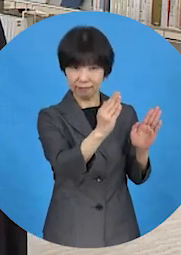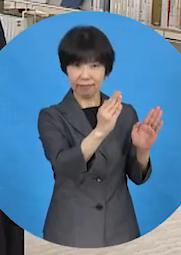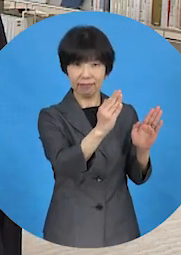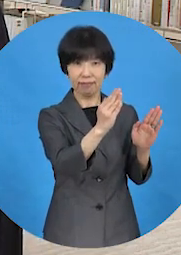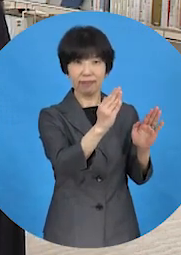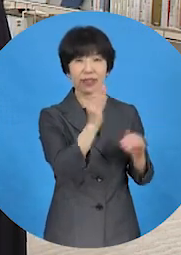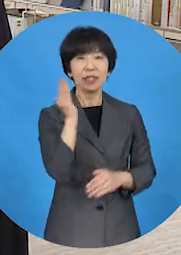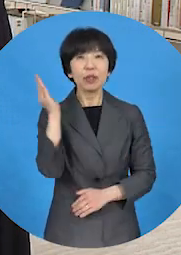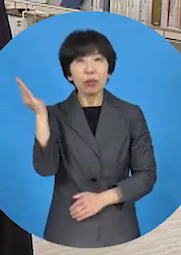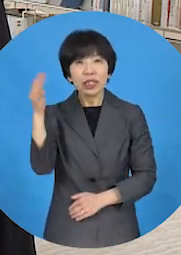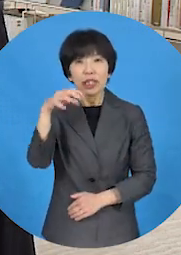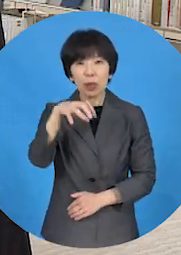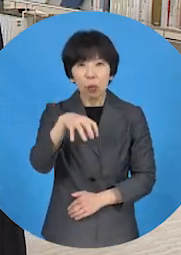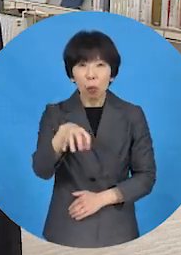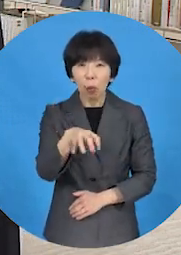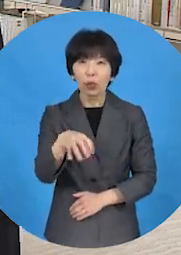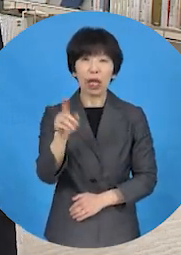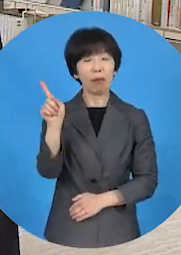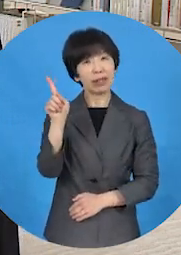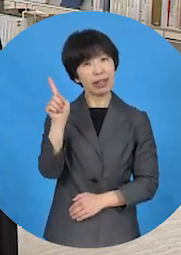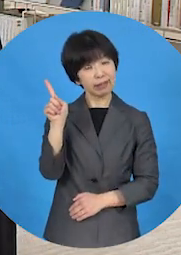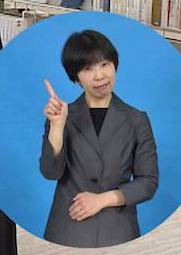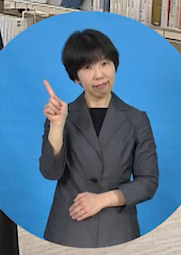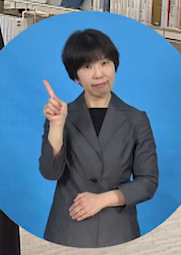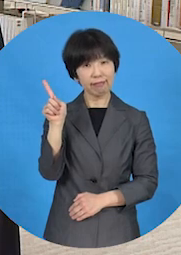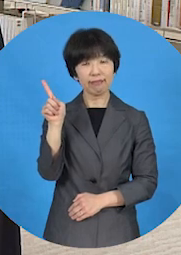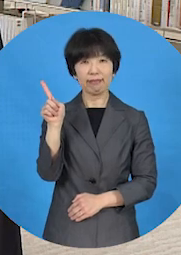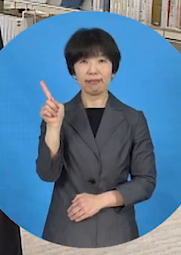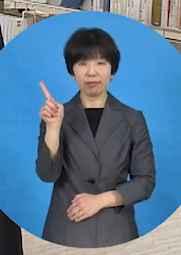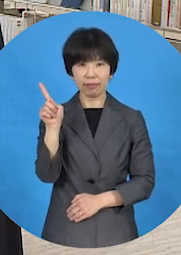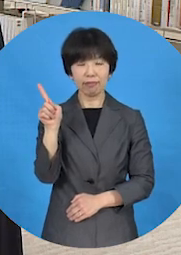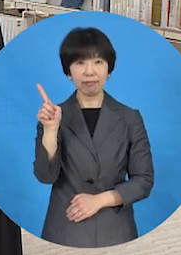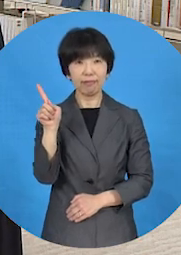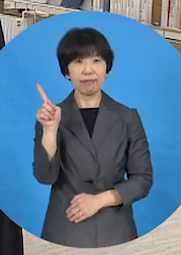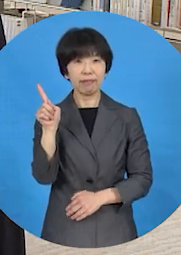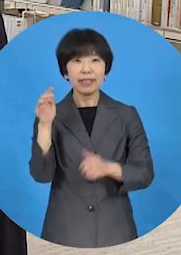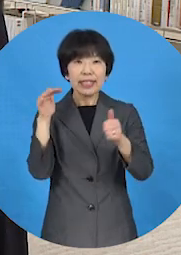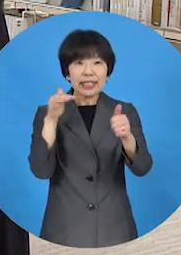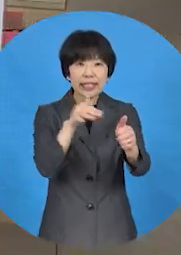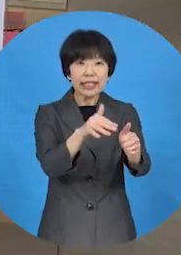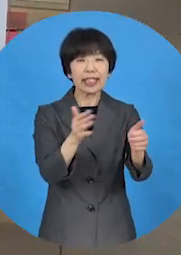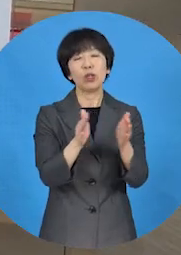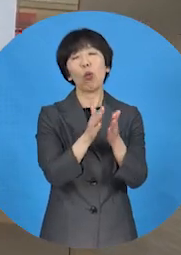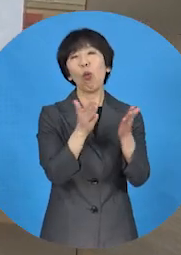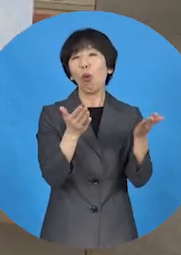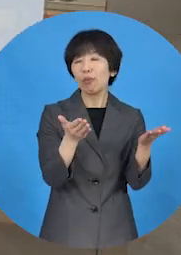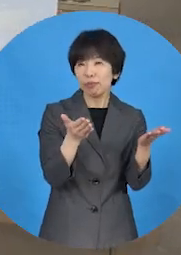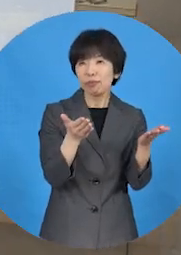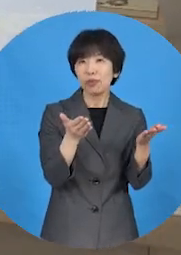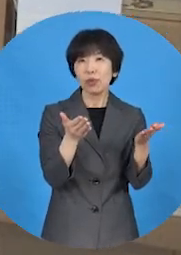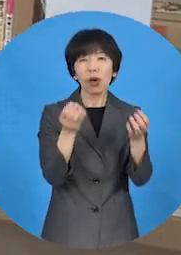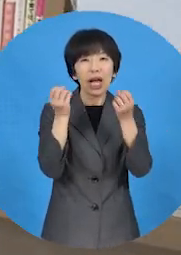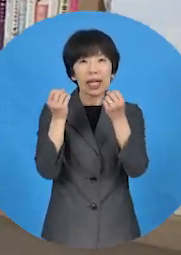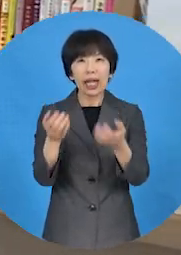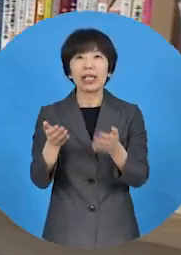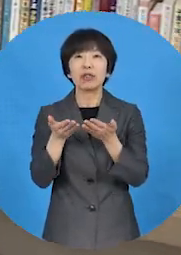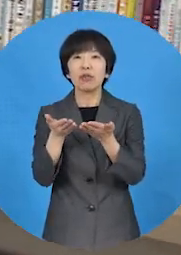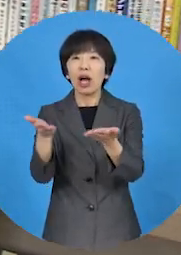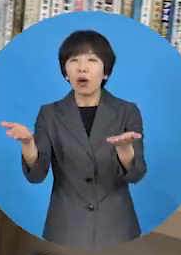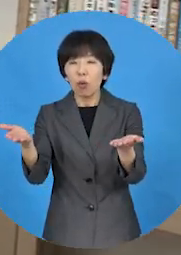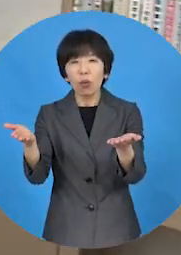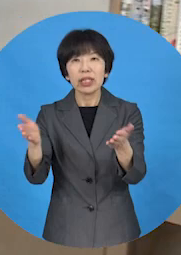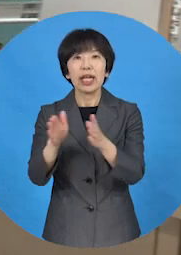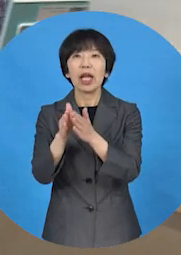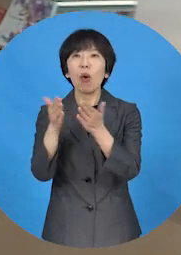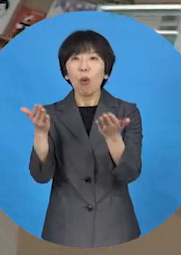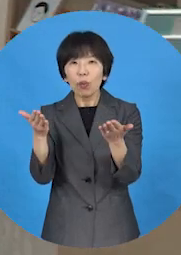らはですね、インデックスコーナーといいまして、2階はですね、たくさんの情報が集まっている中心的なフロアになっ